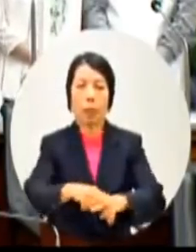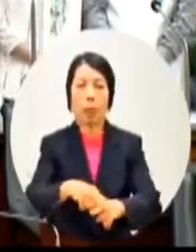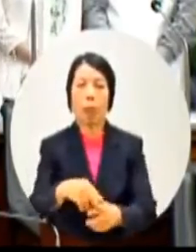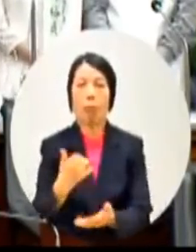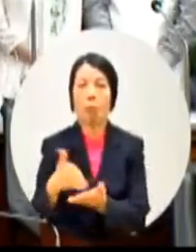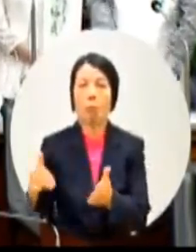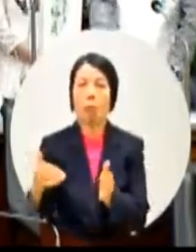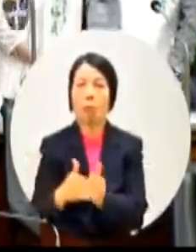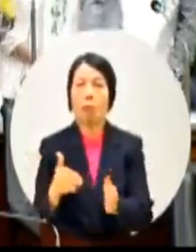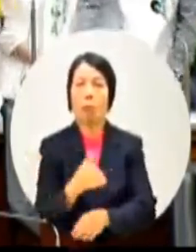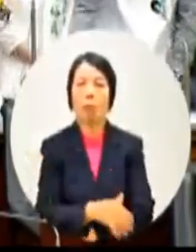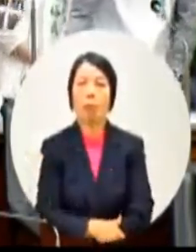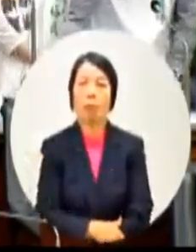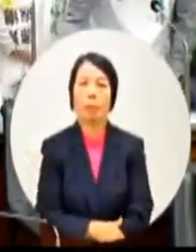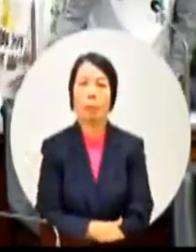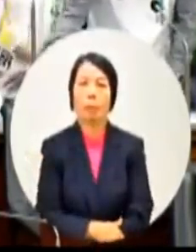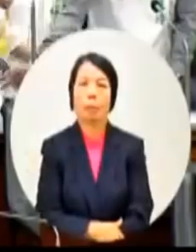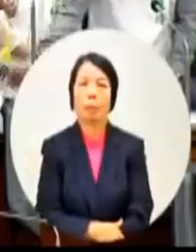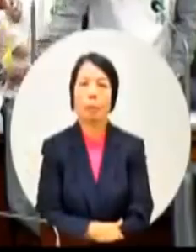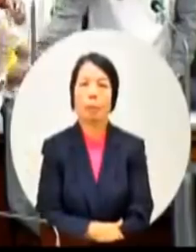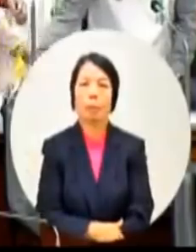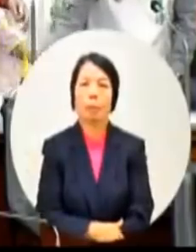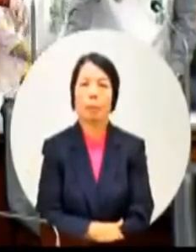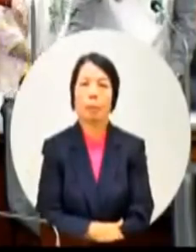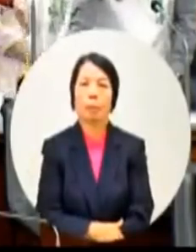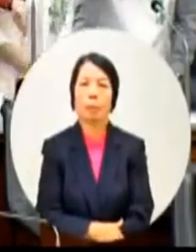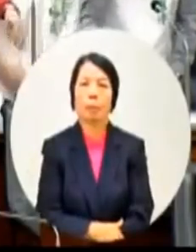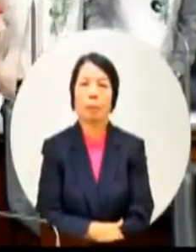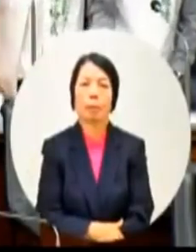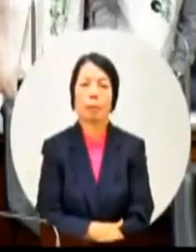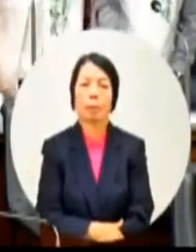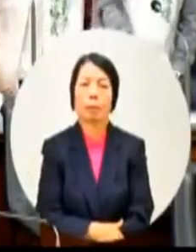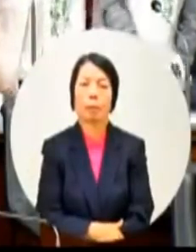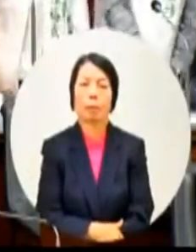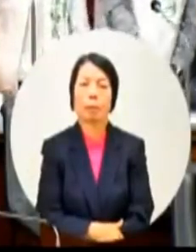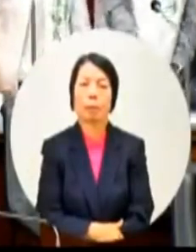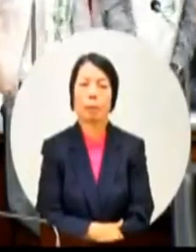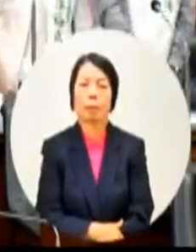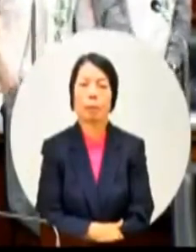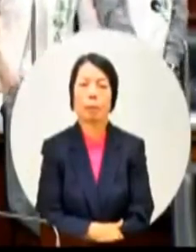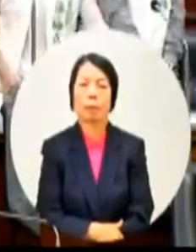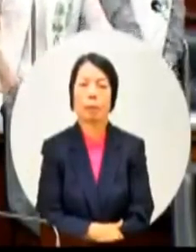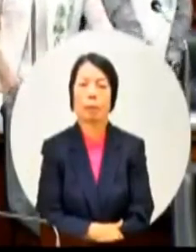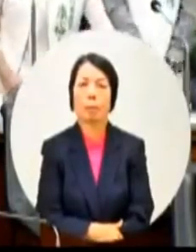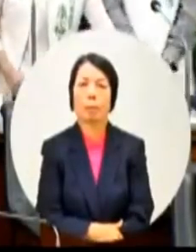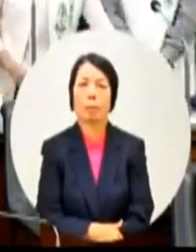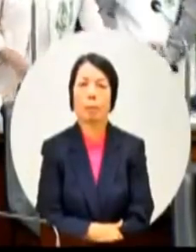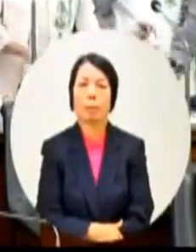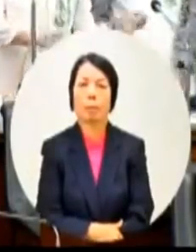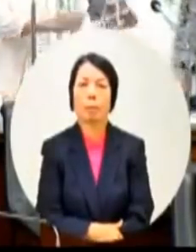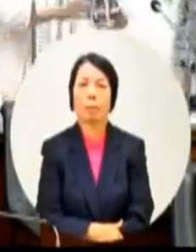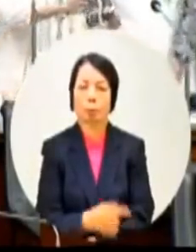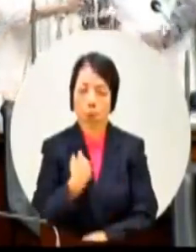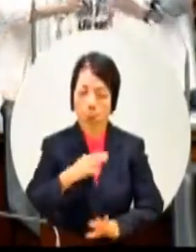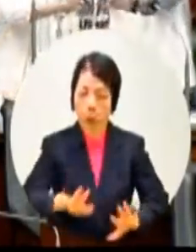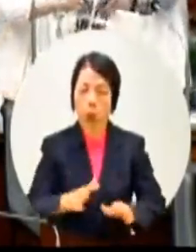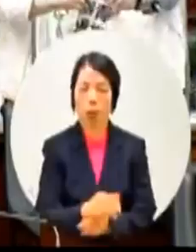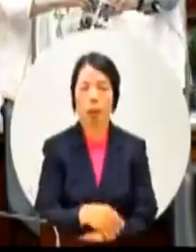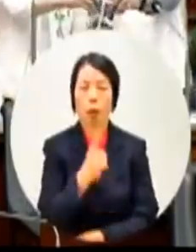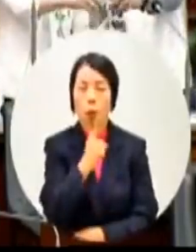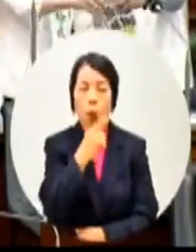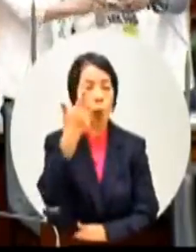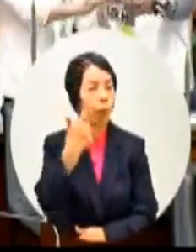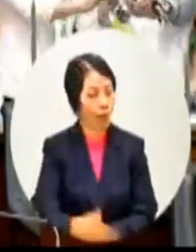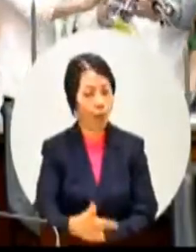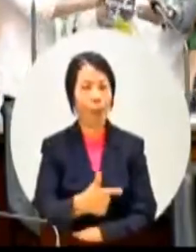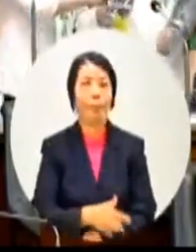上。好，安尼两个汤头记住啦，来接下来。 来，我也讲较慢啦哈，市长。第三个